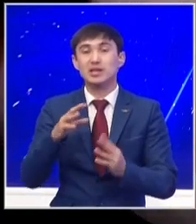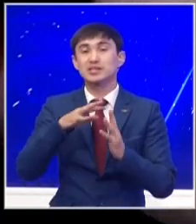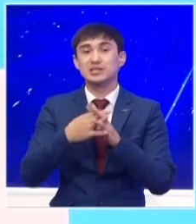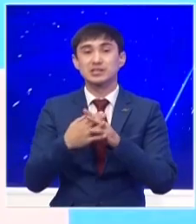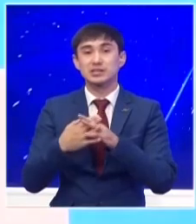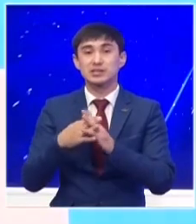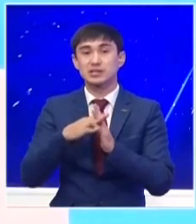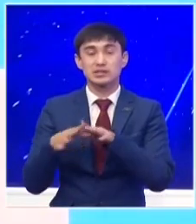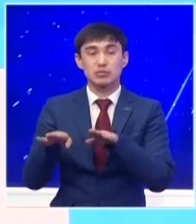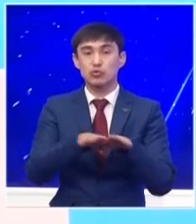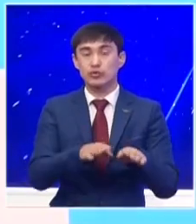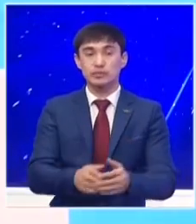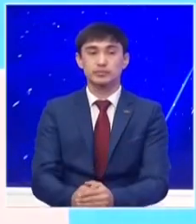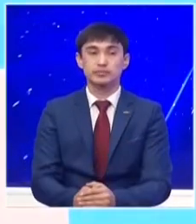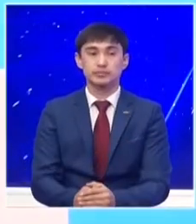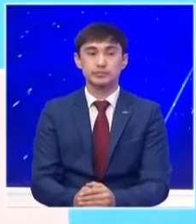уровне.